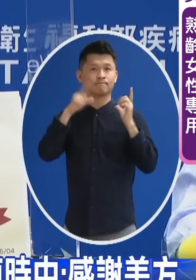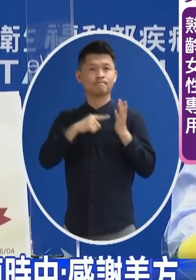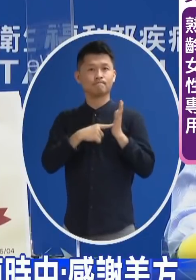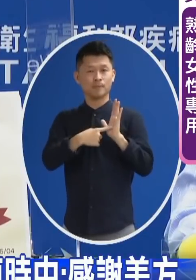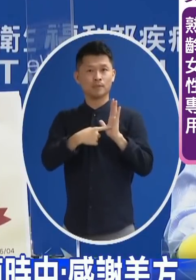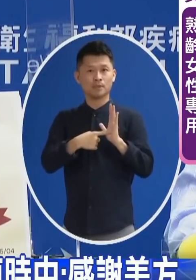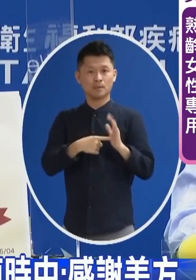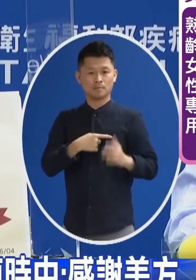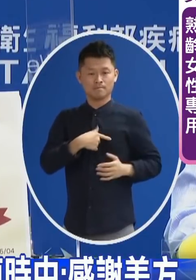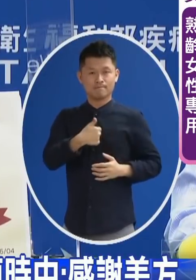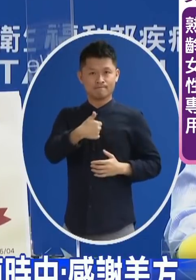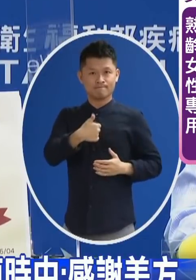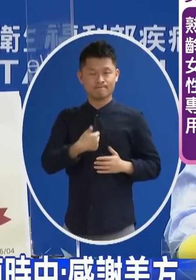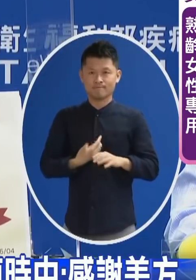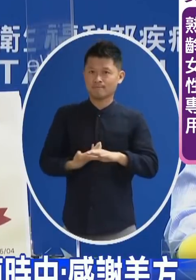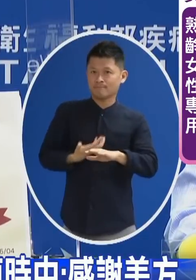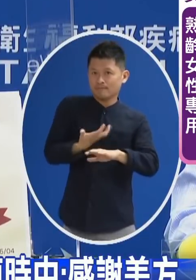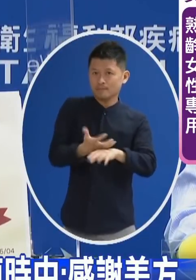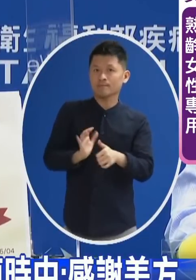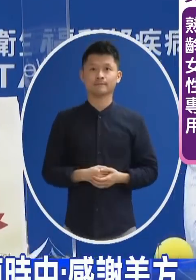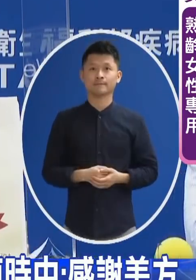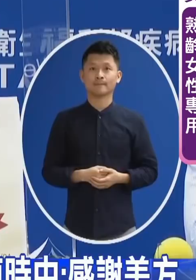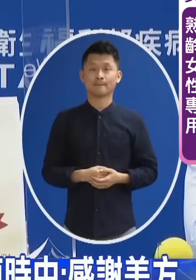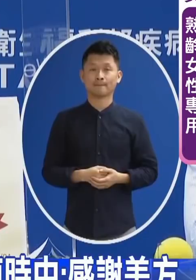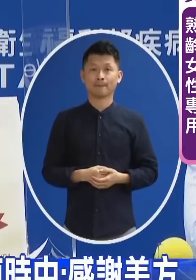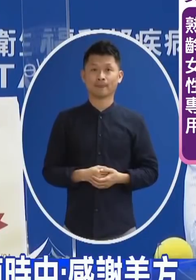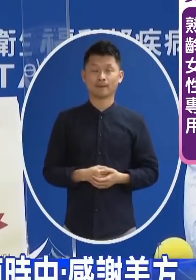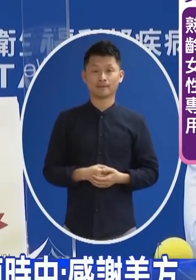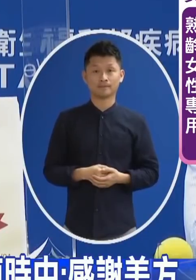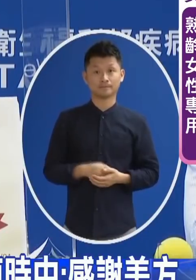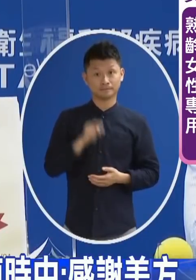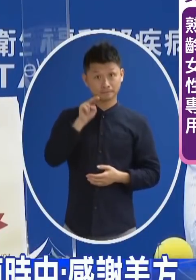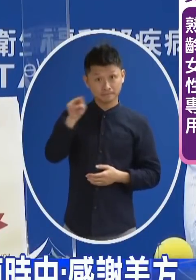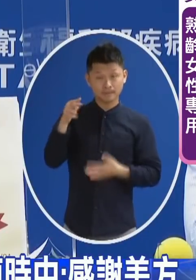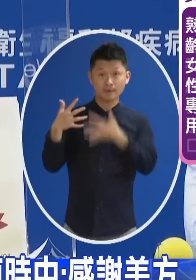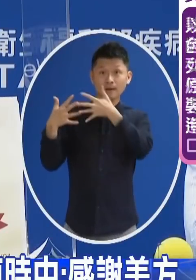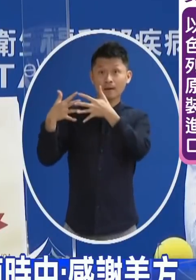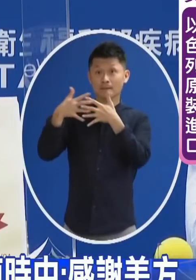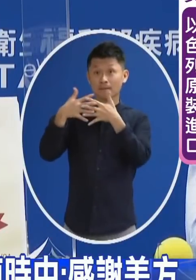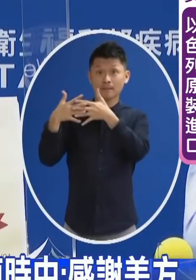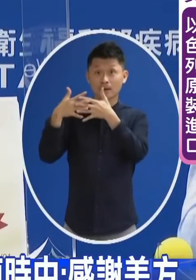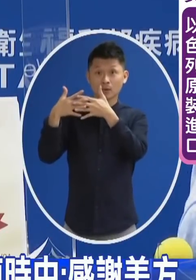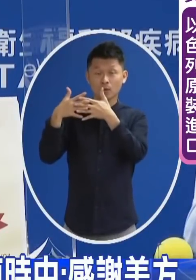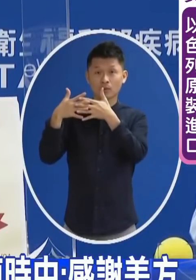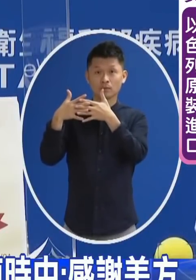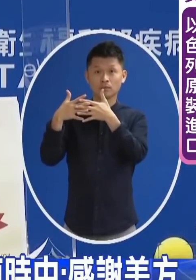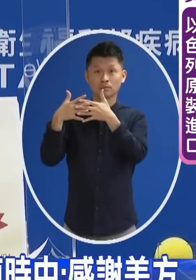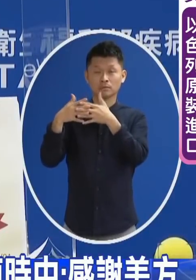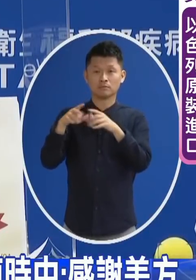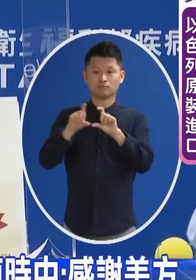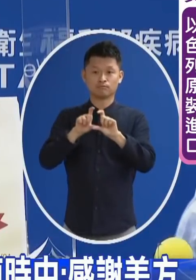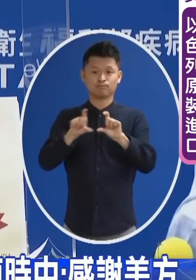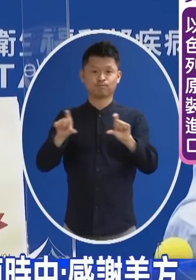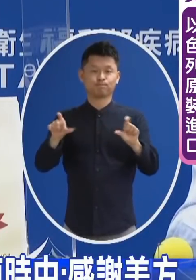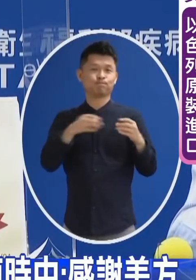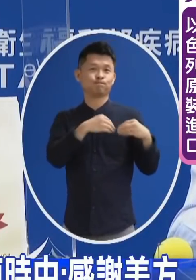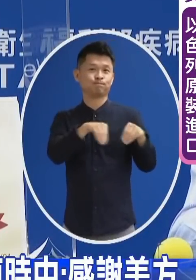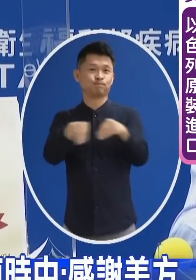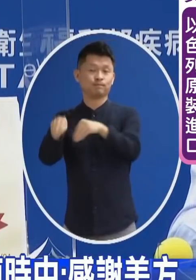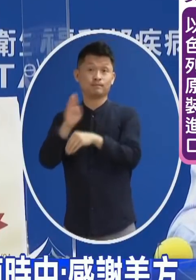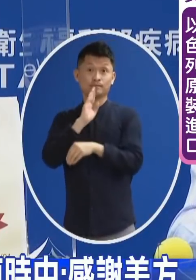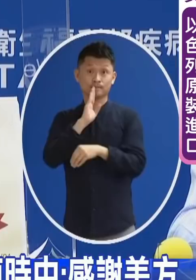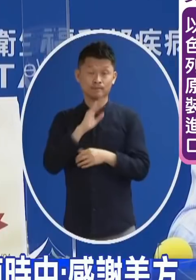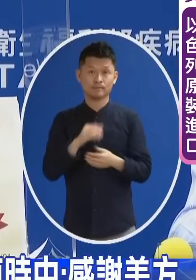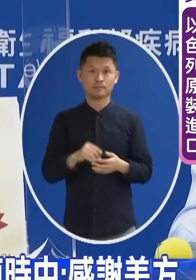友谊的一面啊，我们非常的感谢。美国他要大量的释出相关的疫苗，不过他主要还是